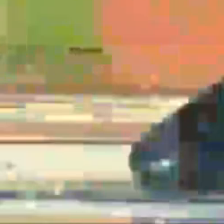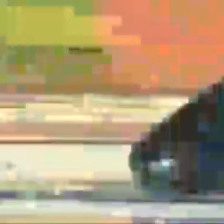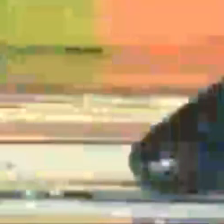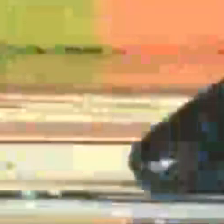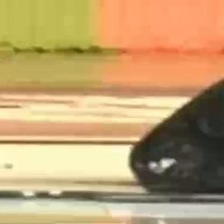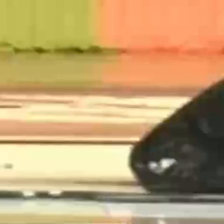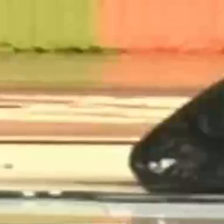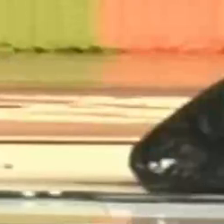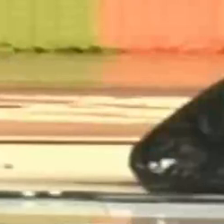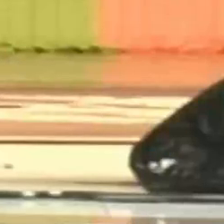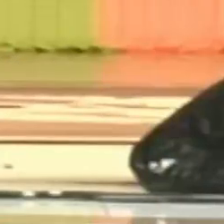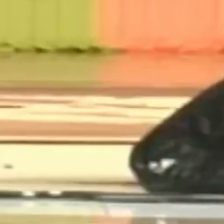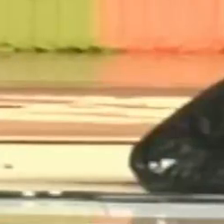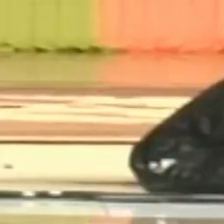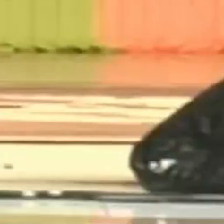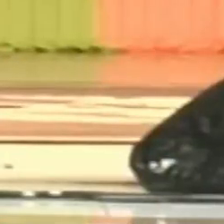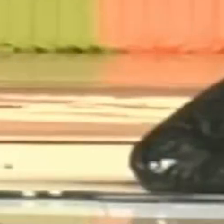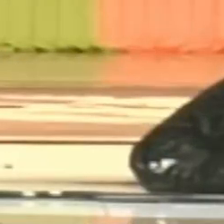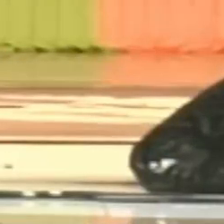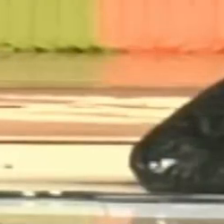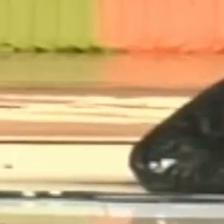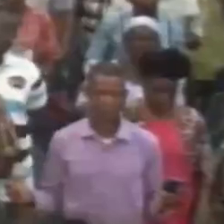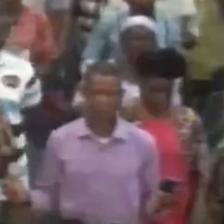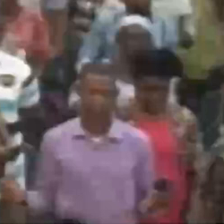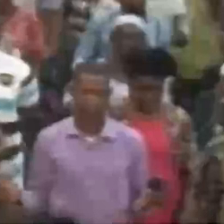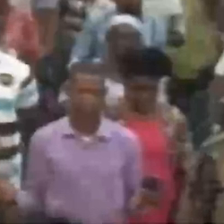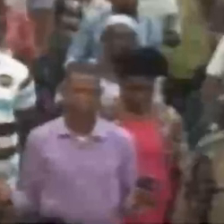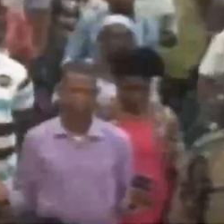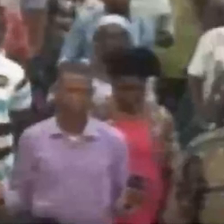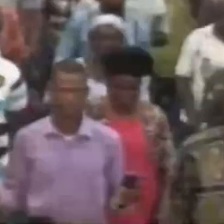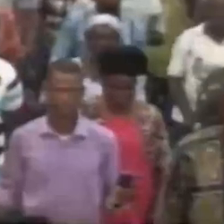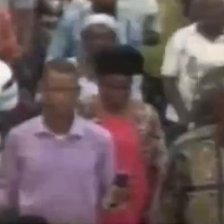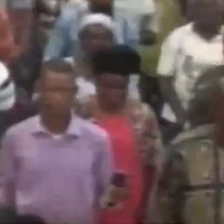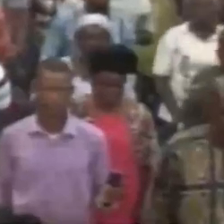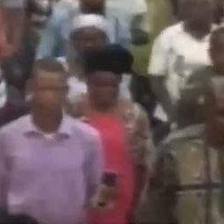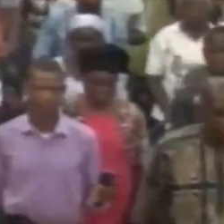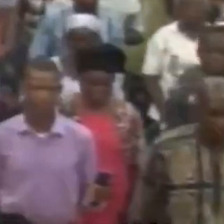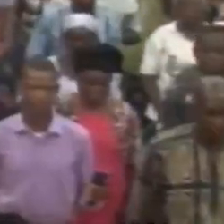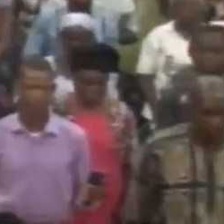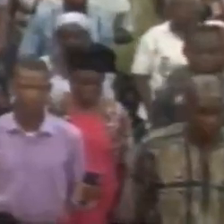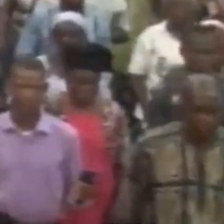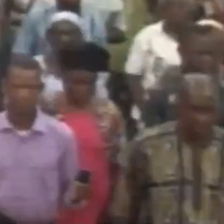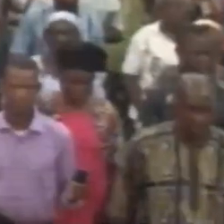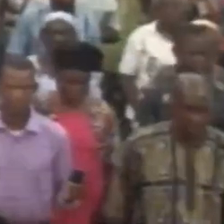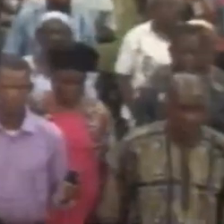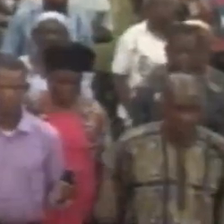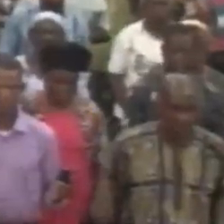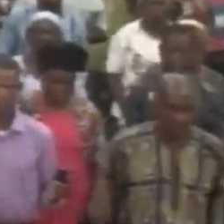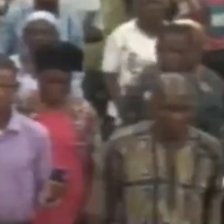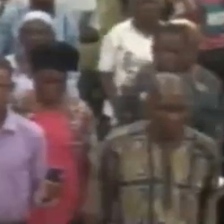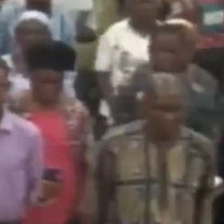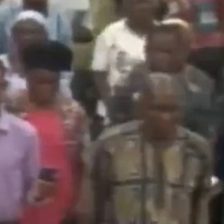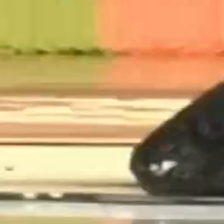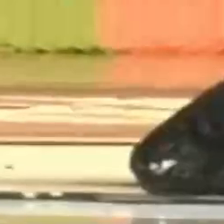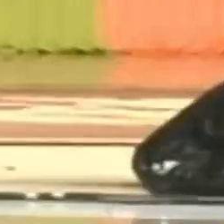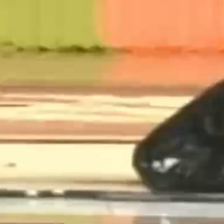Levons-nous comme nous prions ensemble. Père céleste, nous te bénissons, nous remercions. Nous te remercions parce que tu